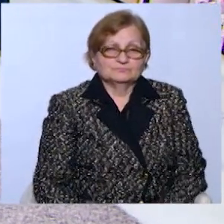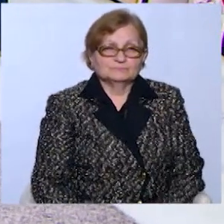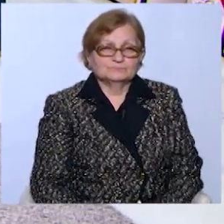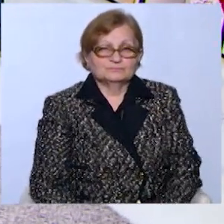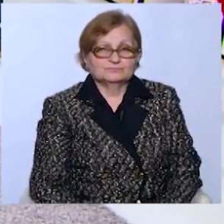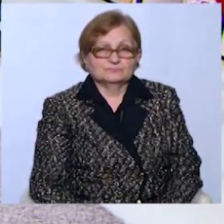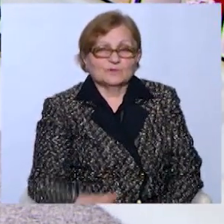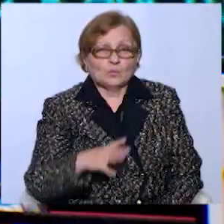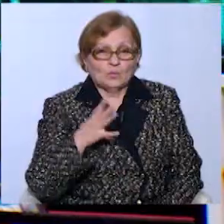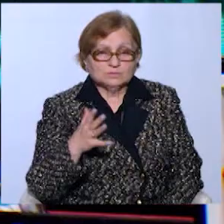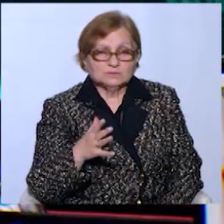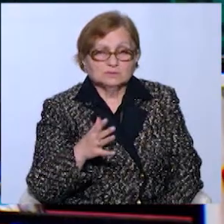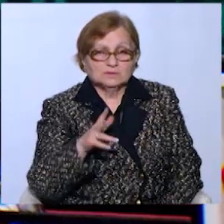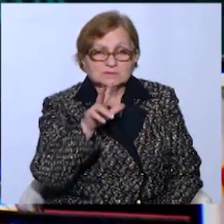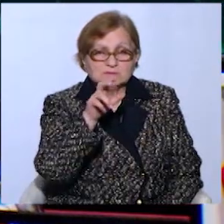ესე იგი, გვქონდა